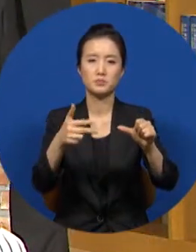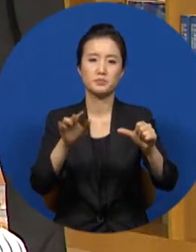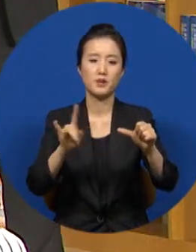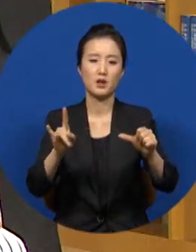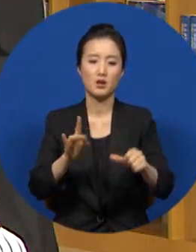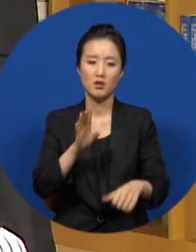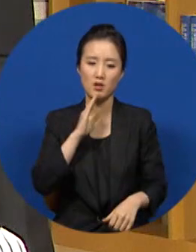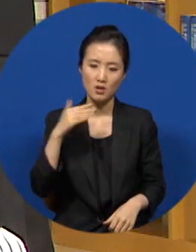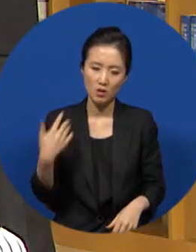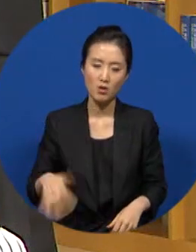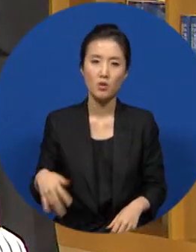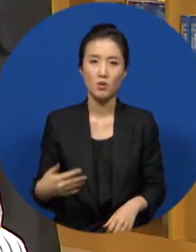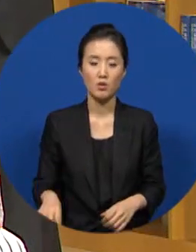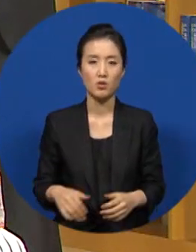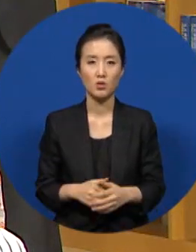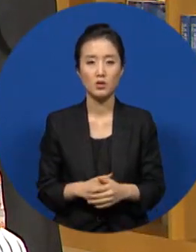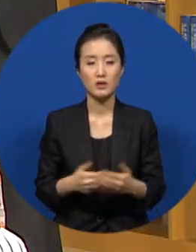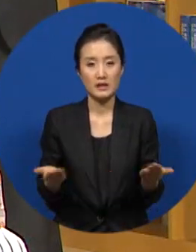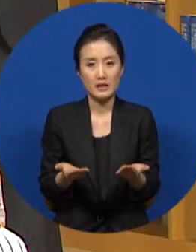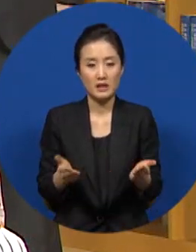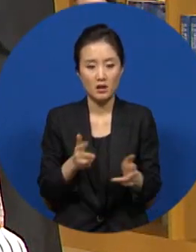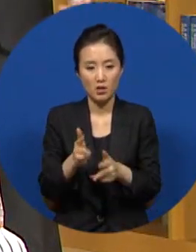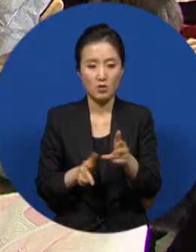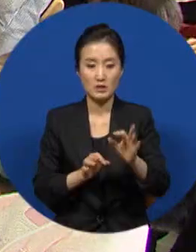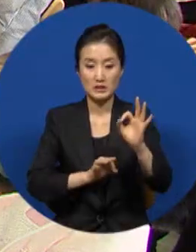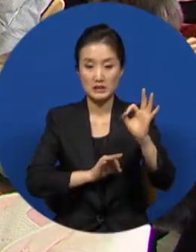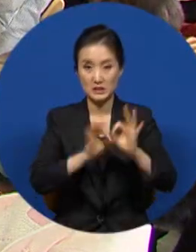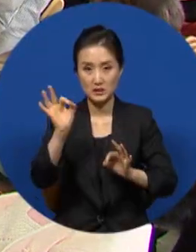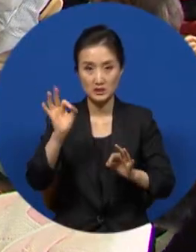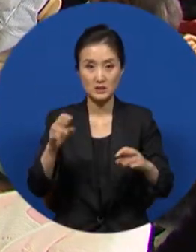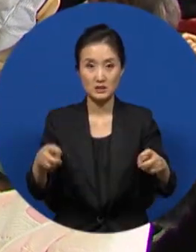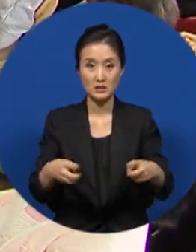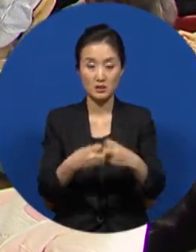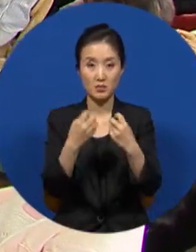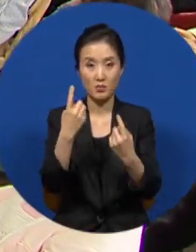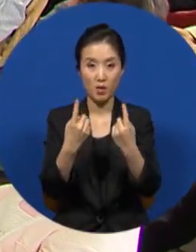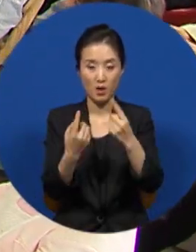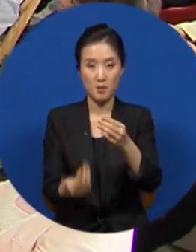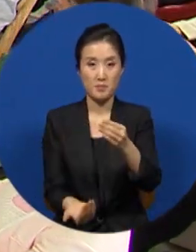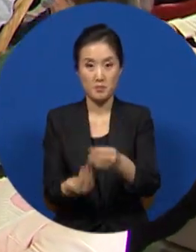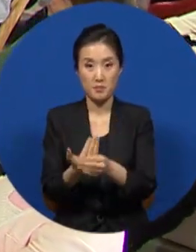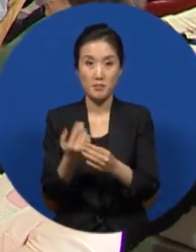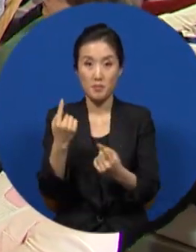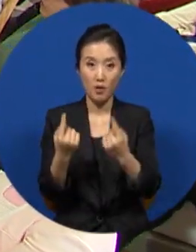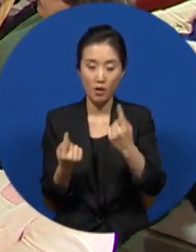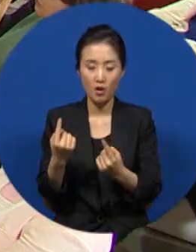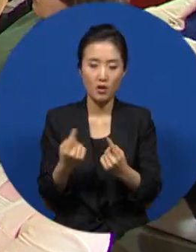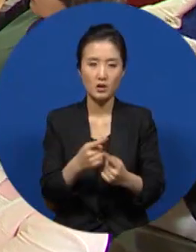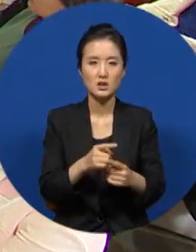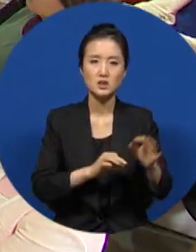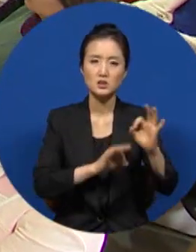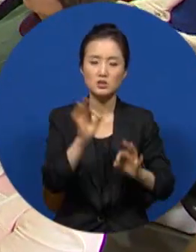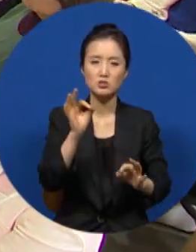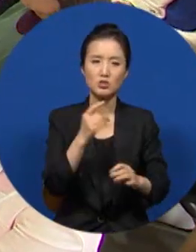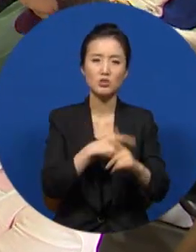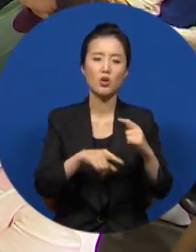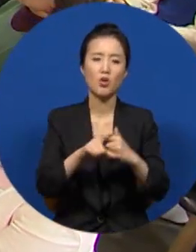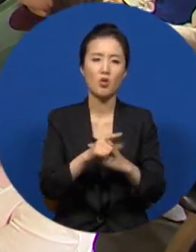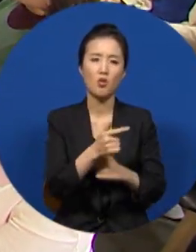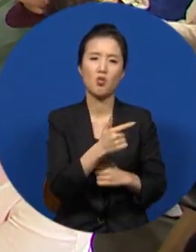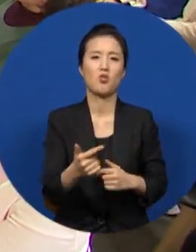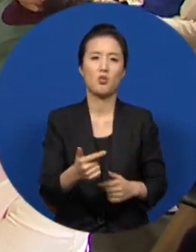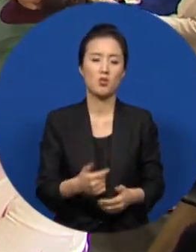산재사고보다도 18.7배가 더 높다고 합니다. 그러니까 의과대학을 나와서 인턴 레지던트 다